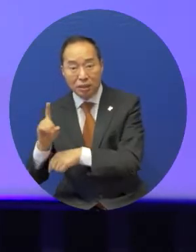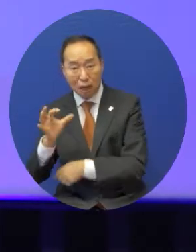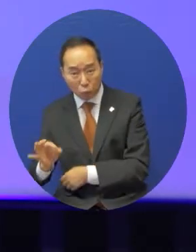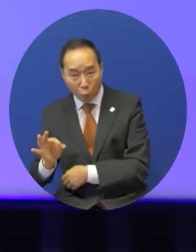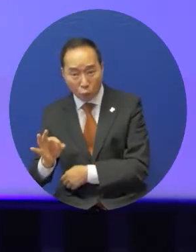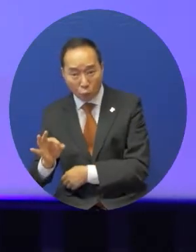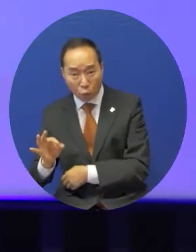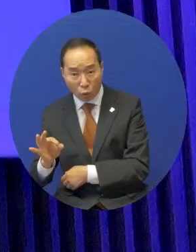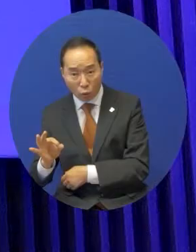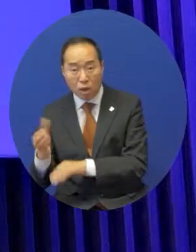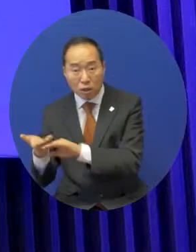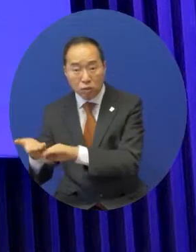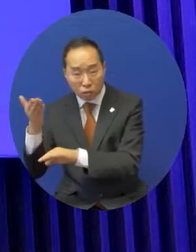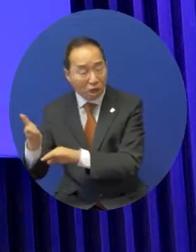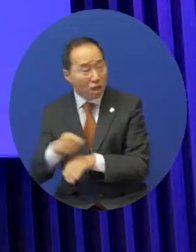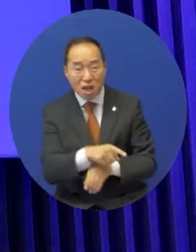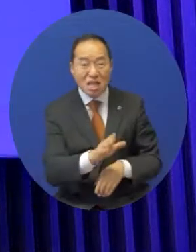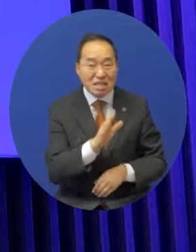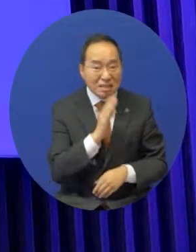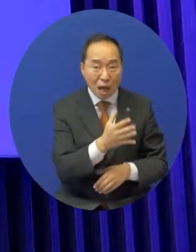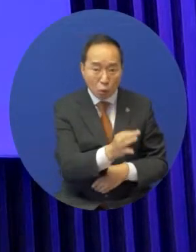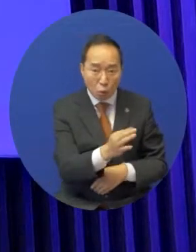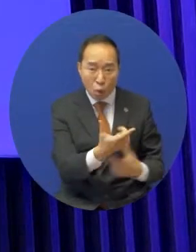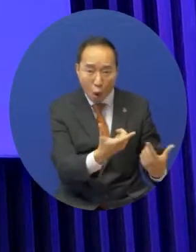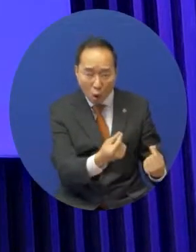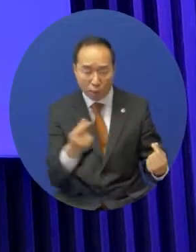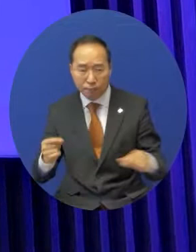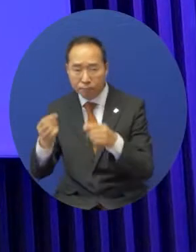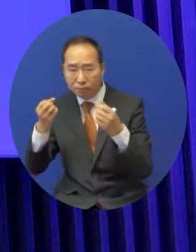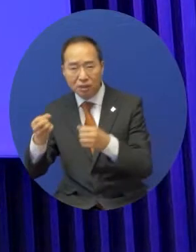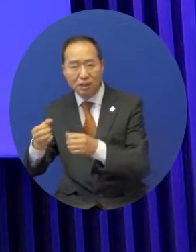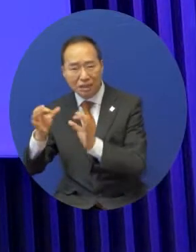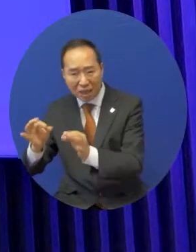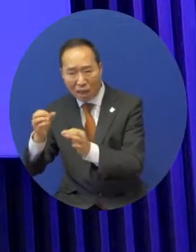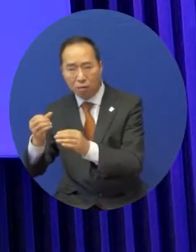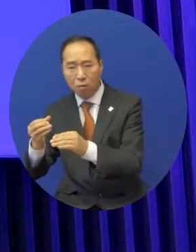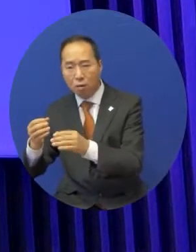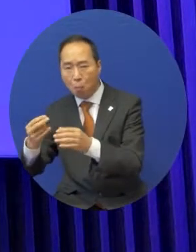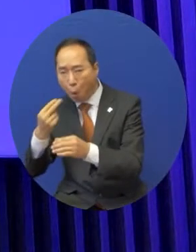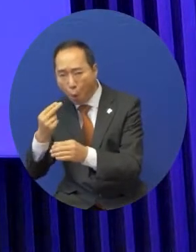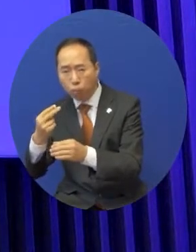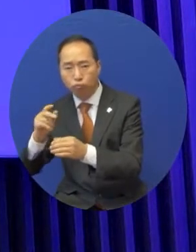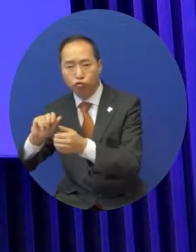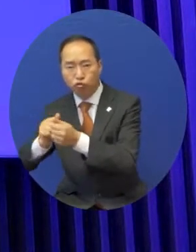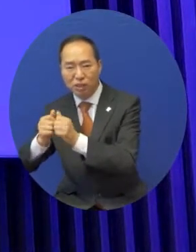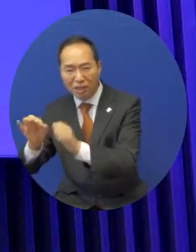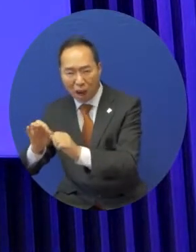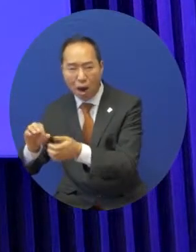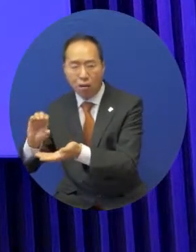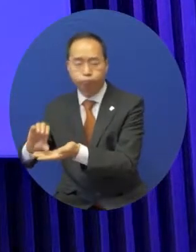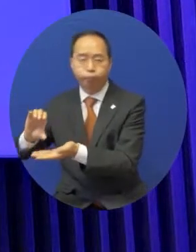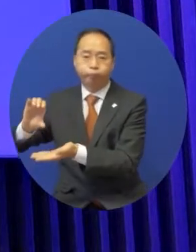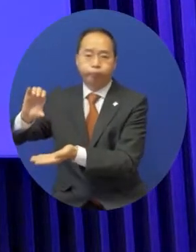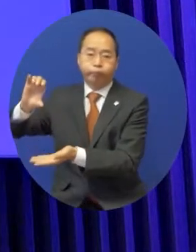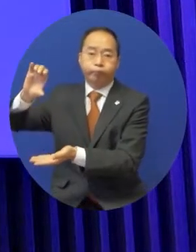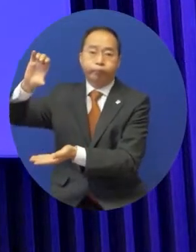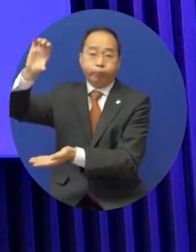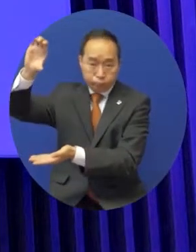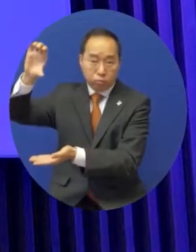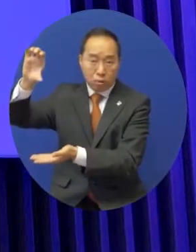머니 위에 똑같이 그 위에 새로운 은행, 보험,